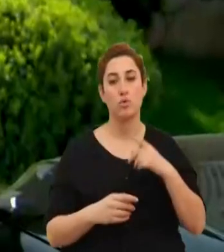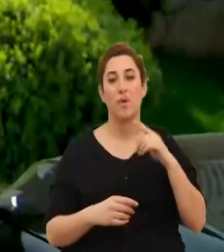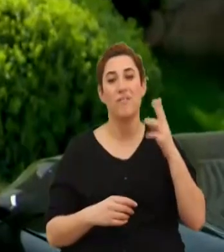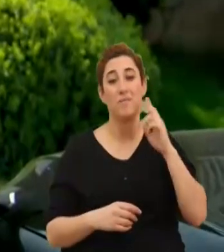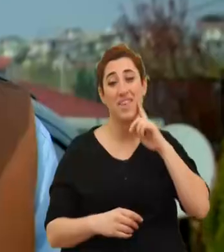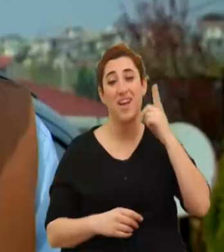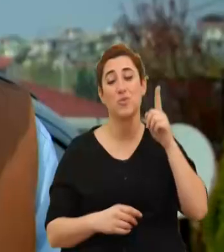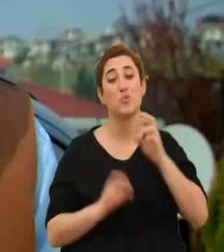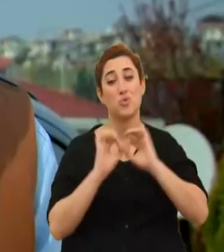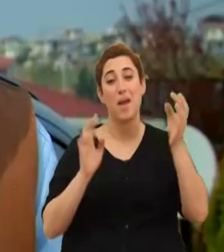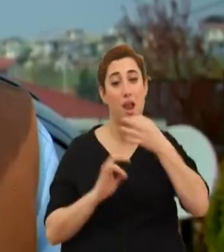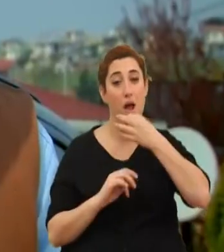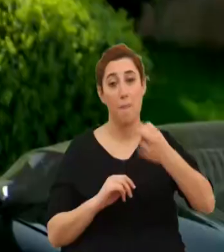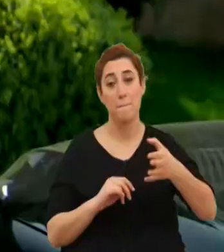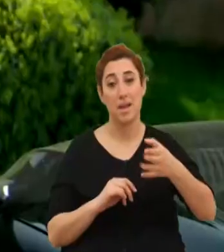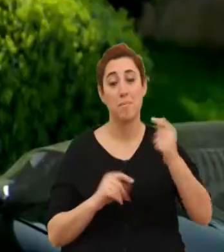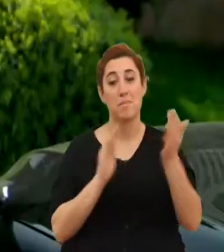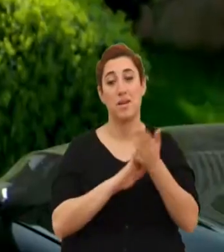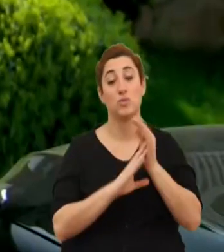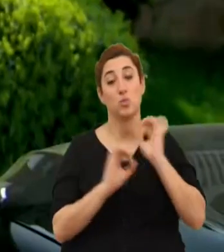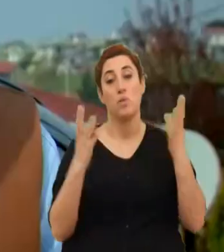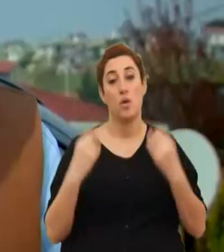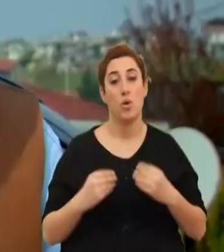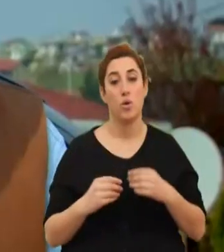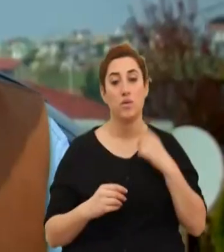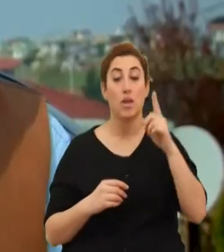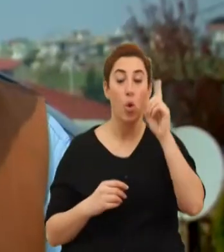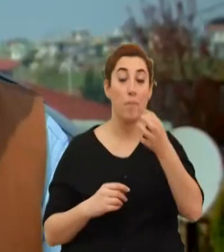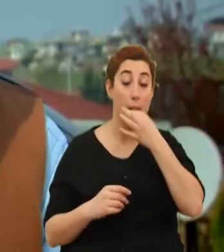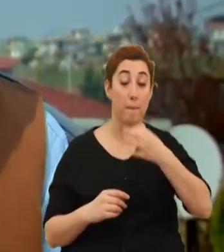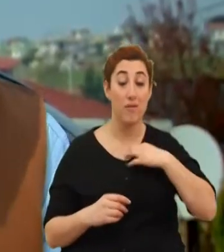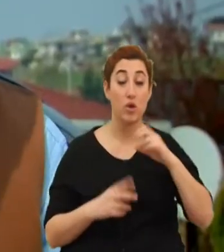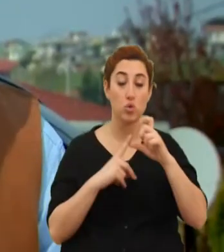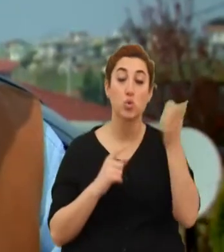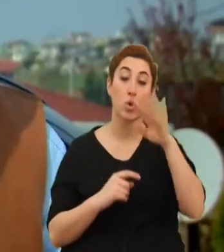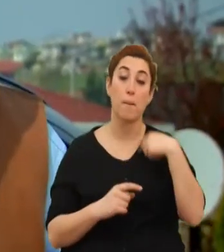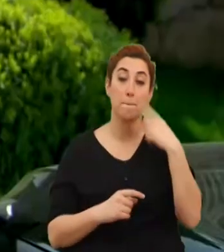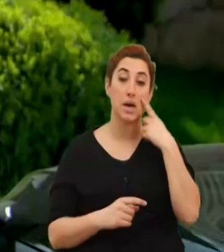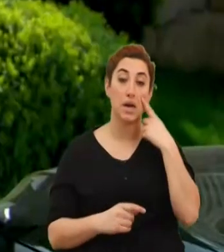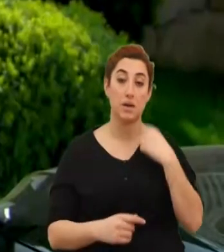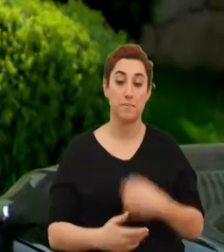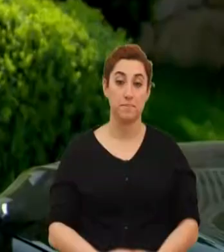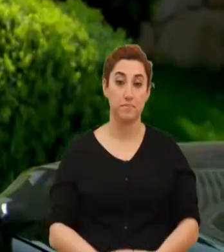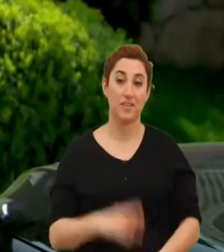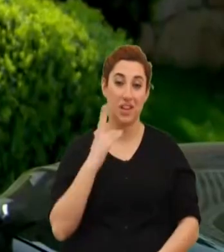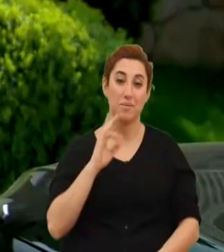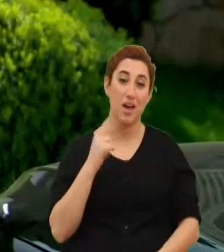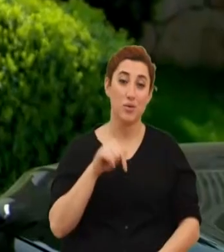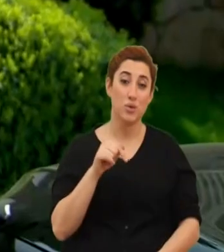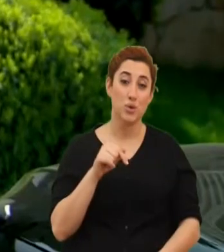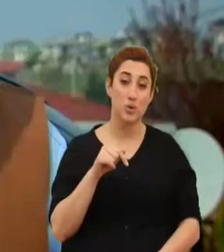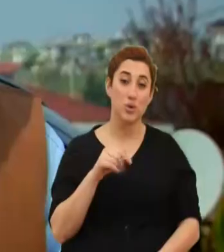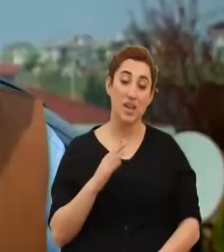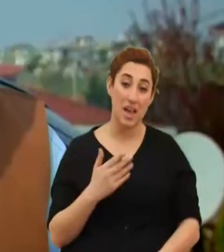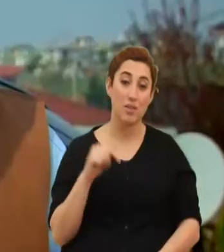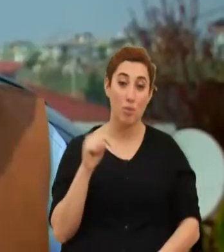Benim yalnız o süper haberin parası da süper alayım. Sen önce bir haberi ver Şükrü, ondan sonra bakarız. Benim yalnız şöyle